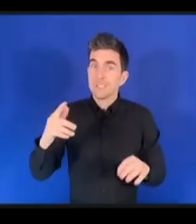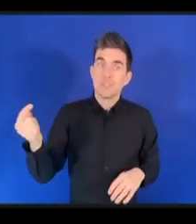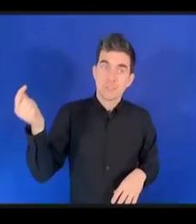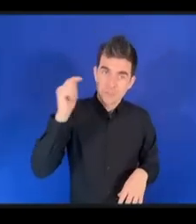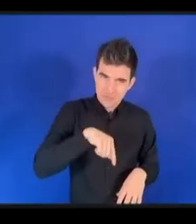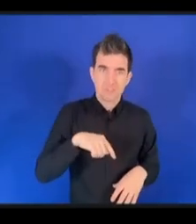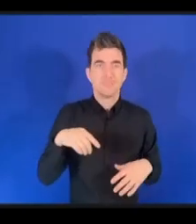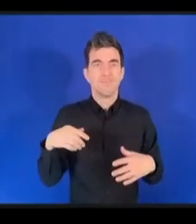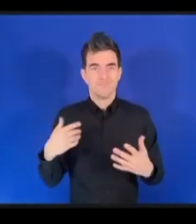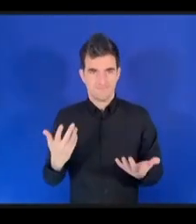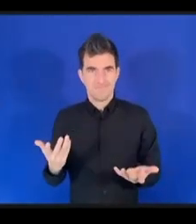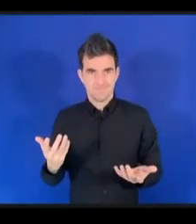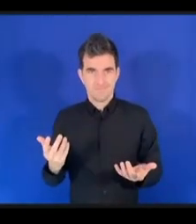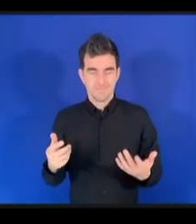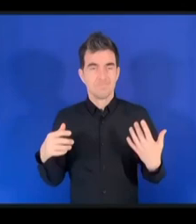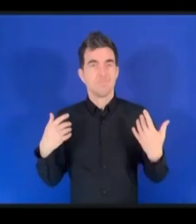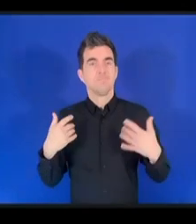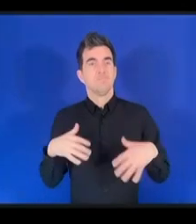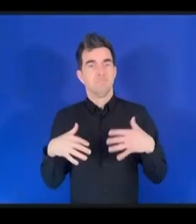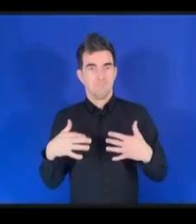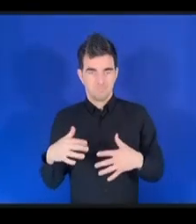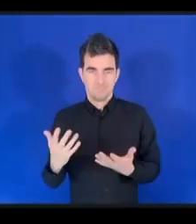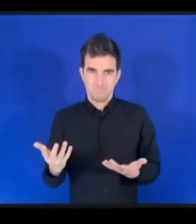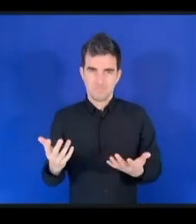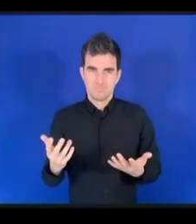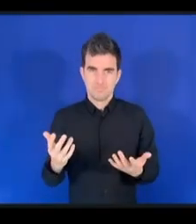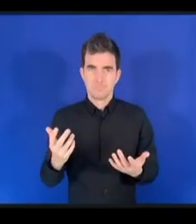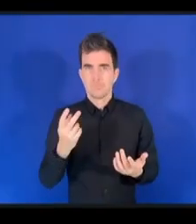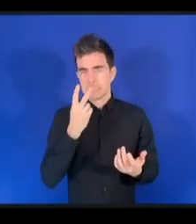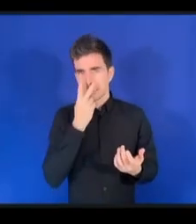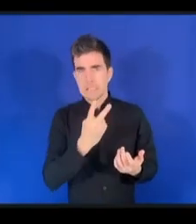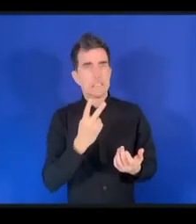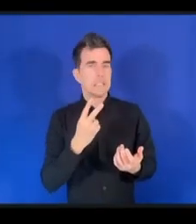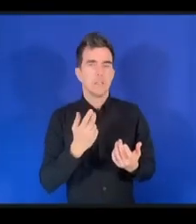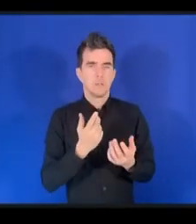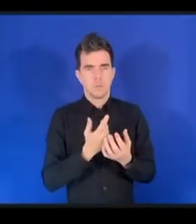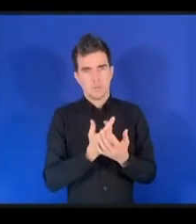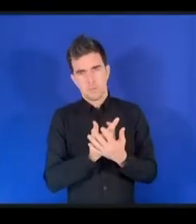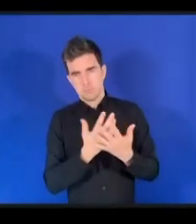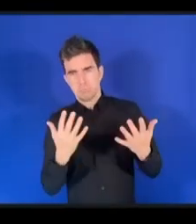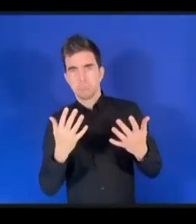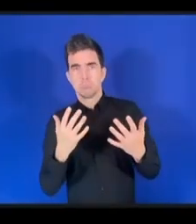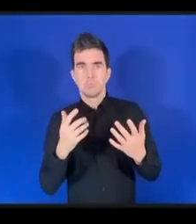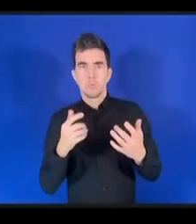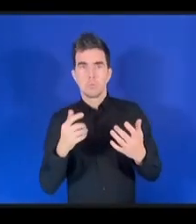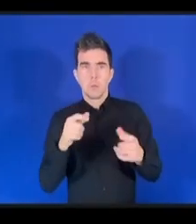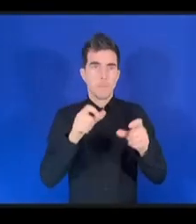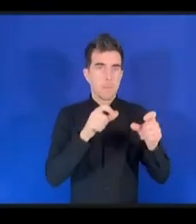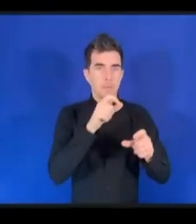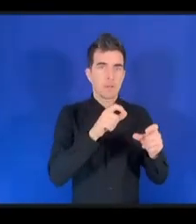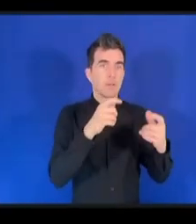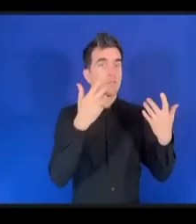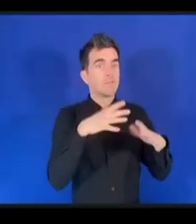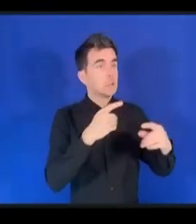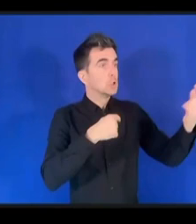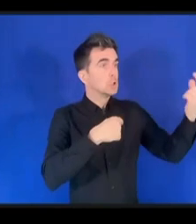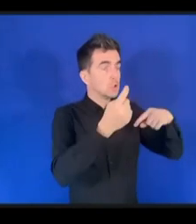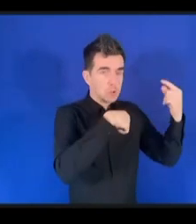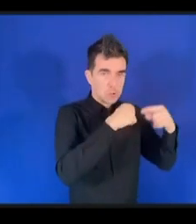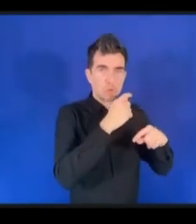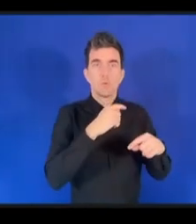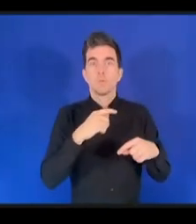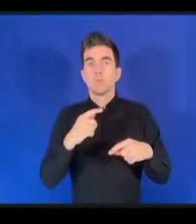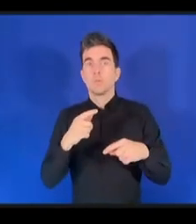がたくさんおられます。なんと京都に来ても新たな魅力が発見でき